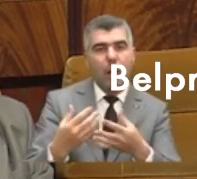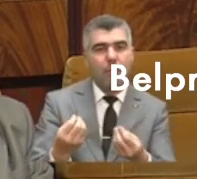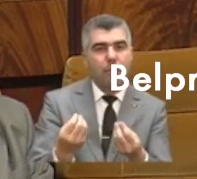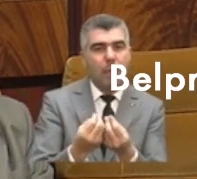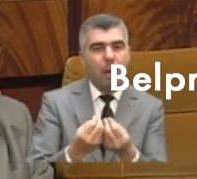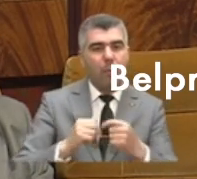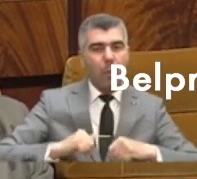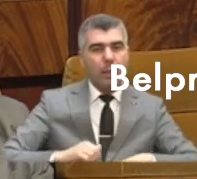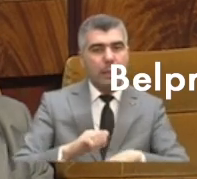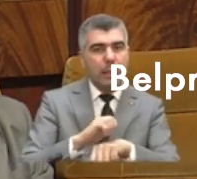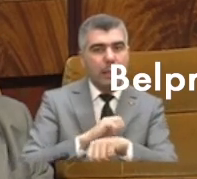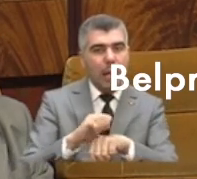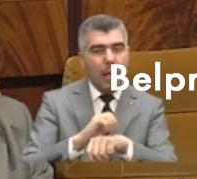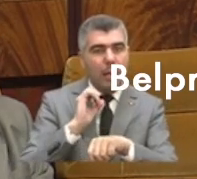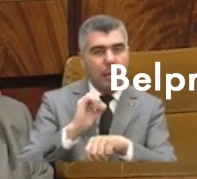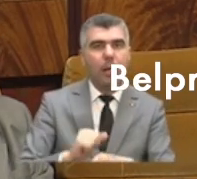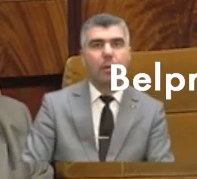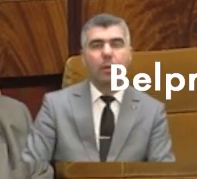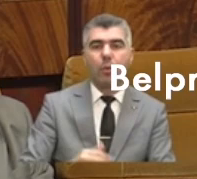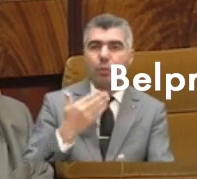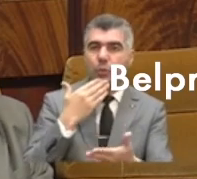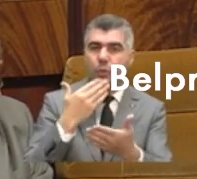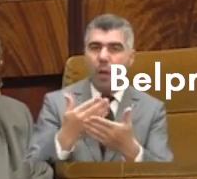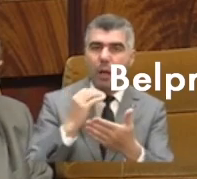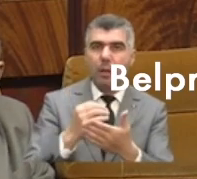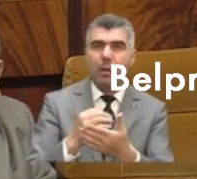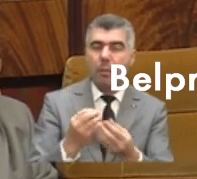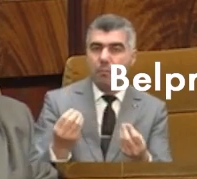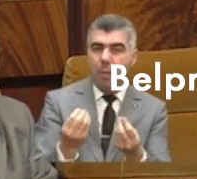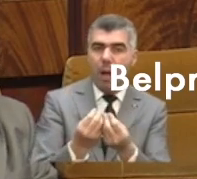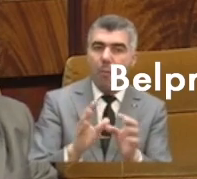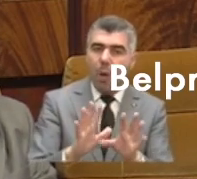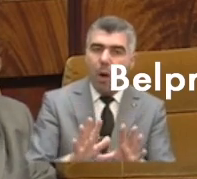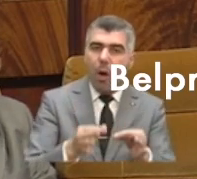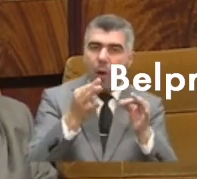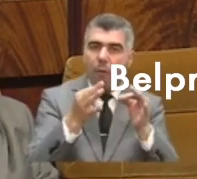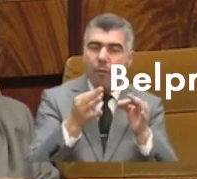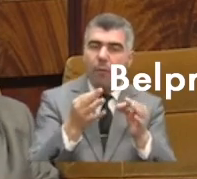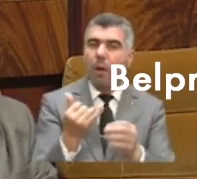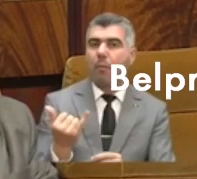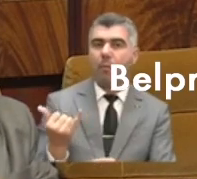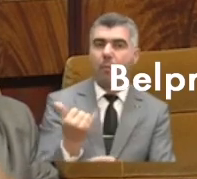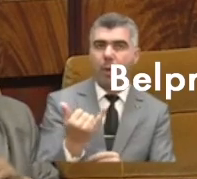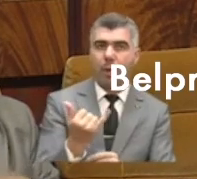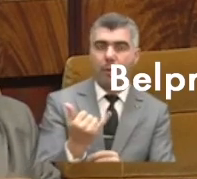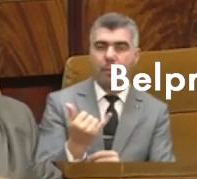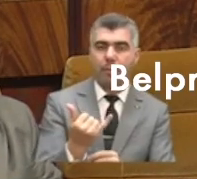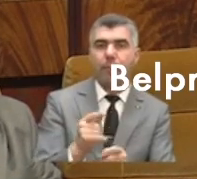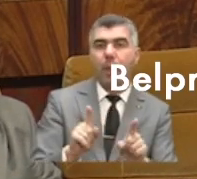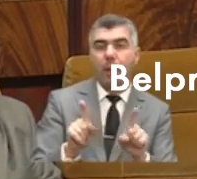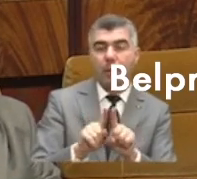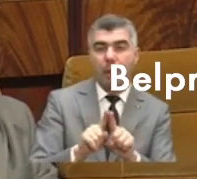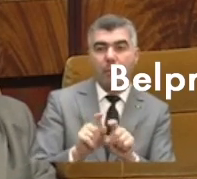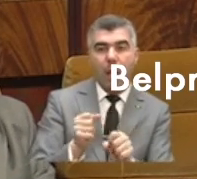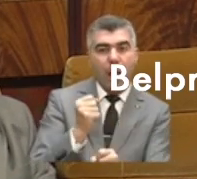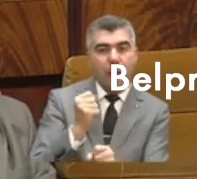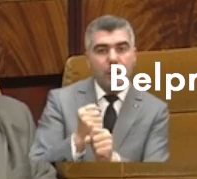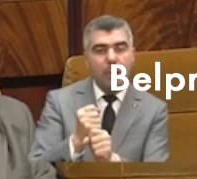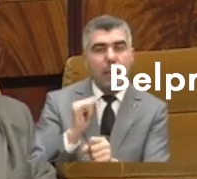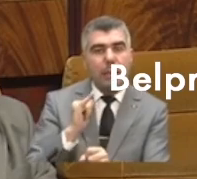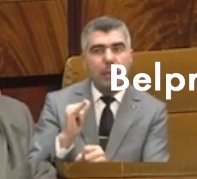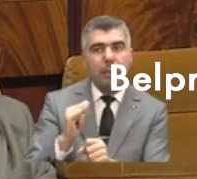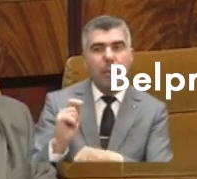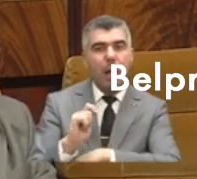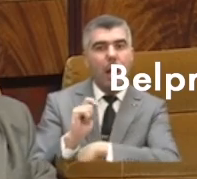وزير الداخليه عبد الوفي الفتيت مشكورا وانتم، اعطت ثمارا جيده، ونحن كممارسين وكنعيشوها في